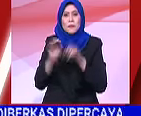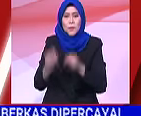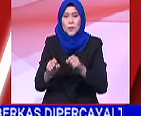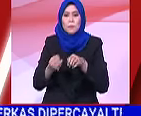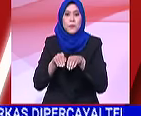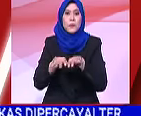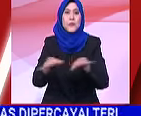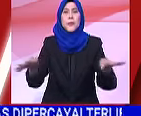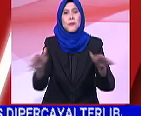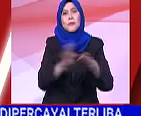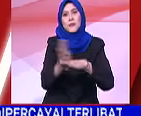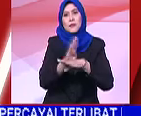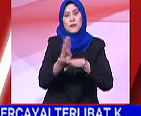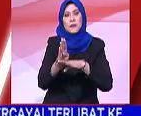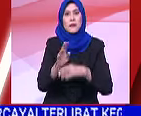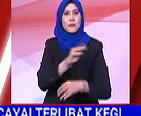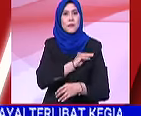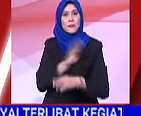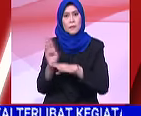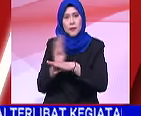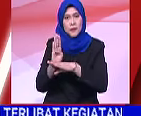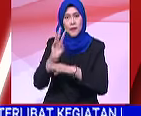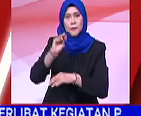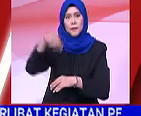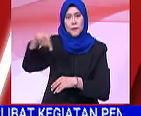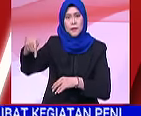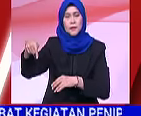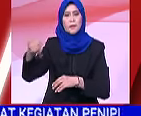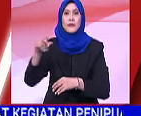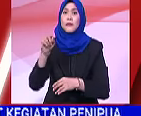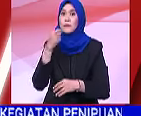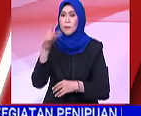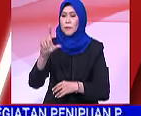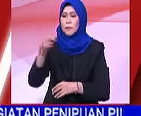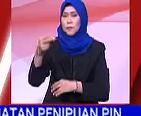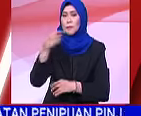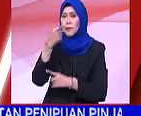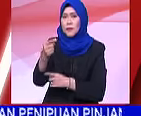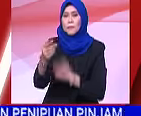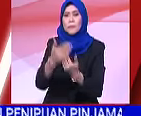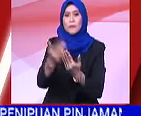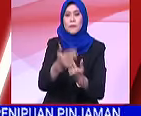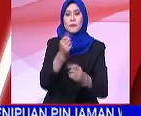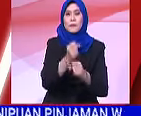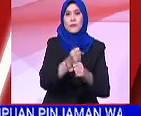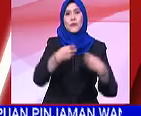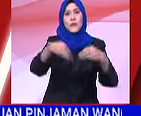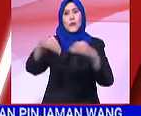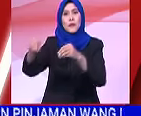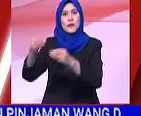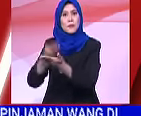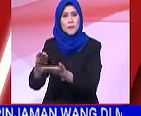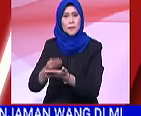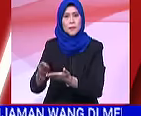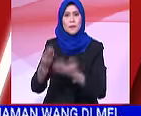mereka. Pengerusi Majlis Pembandaran Padawan, MPP Loke Chiang memberitahu ia juga akan memudahkan urusan jual-beli